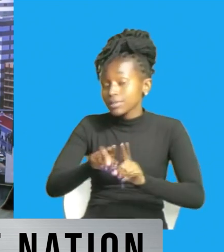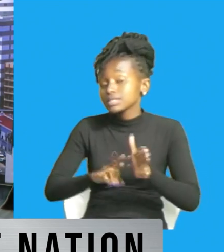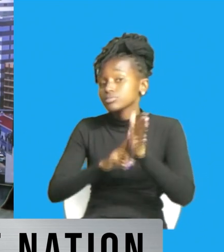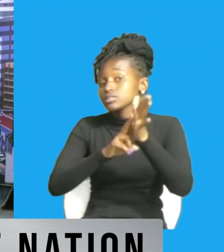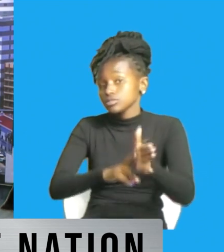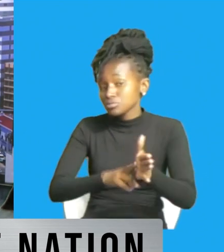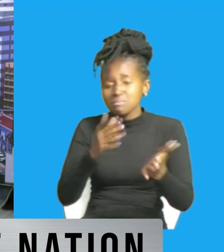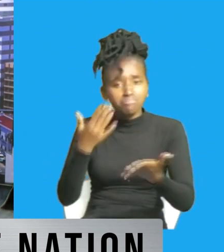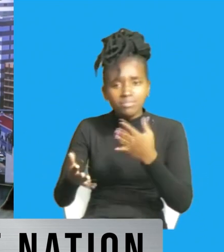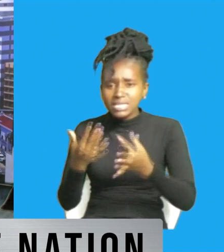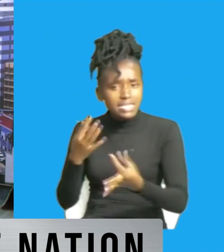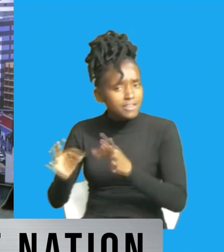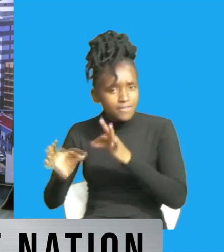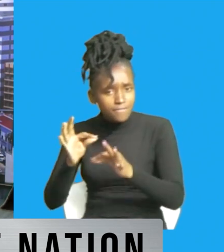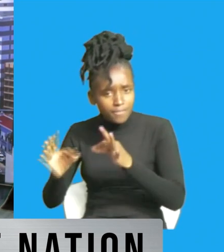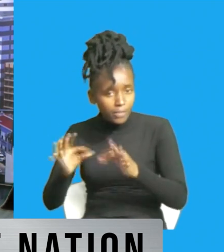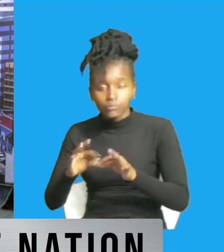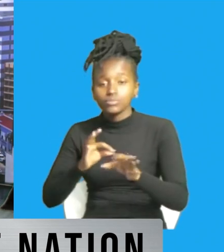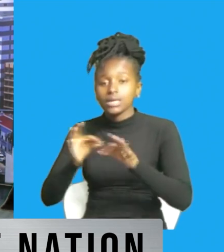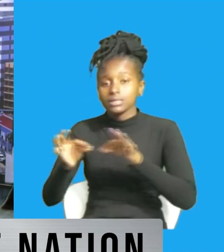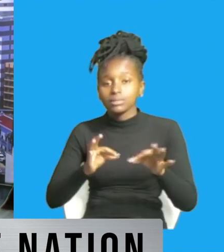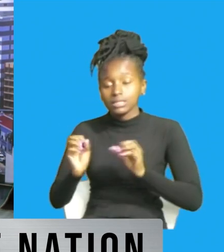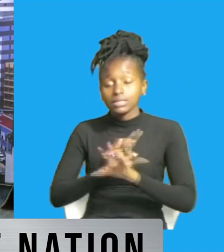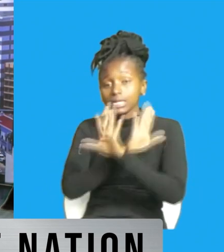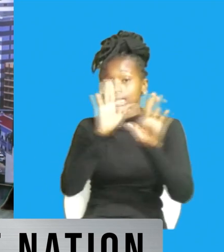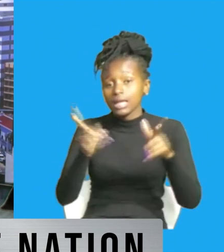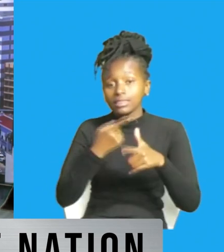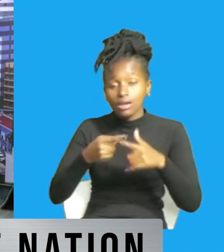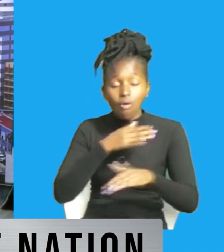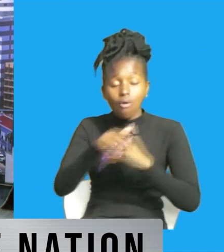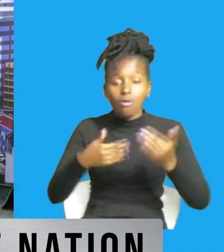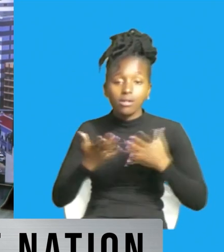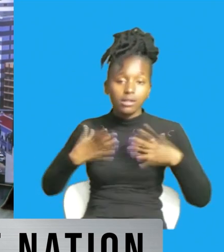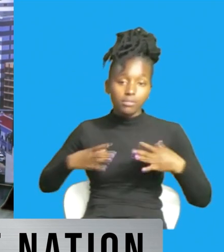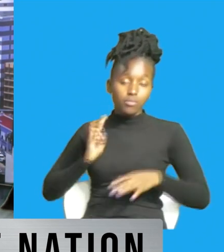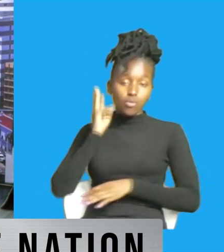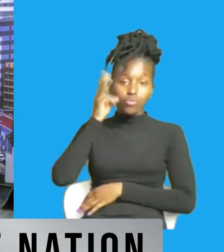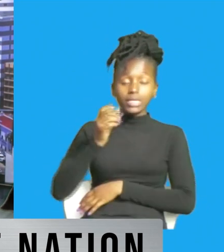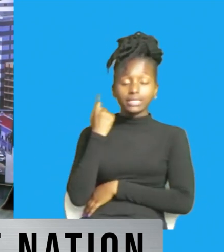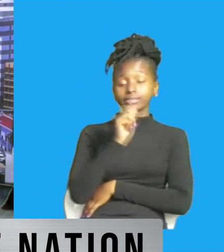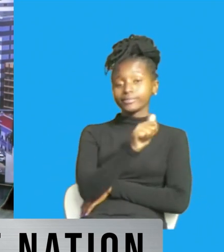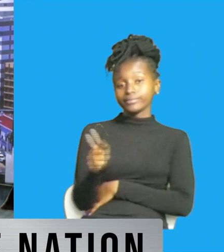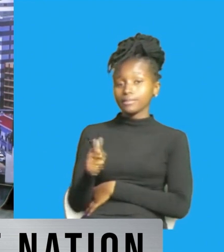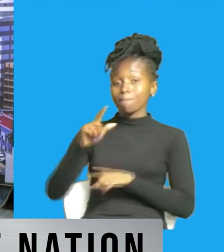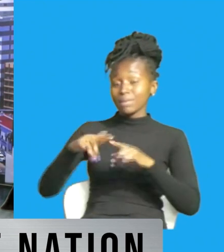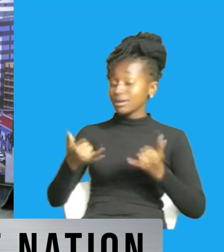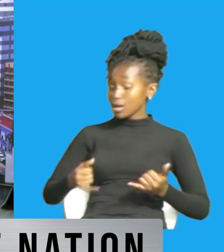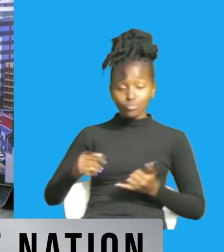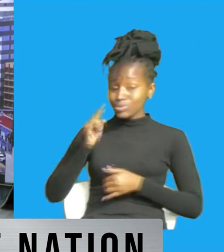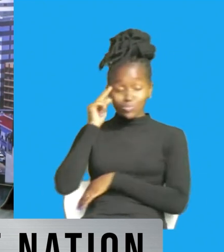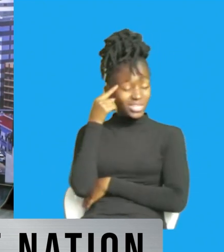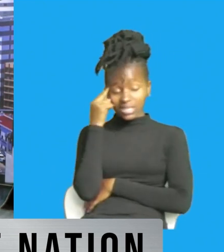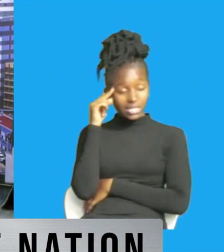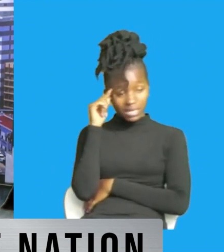clearly. Labda kuna vitu hatuelewani. Labda tuliandika ikakuwa wino haikuwa imeandikika mzuri sana. Sasa ndio tunasema